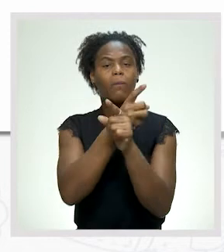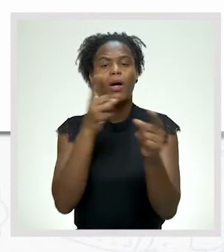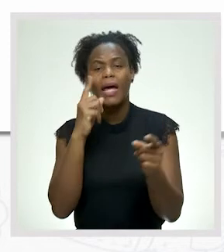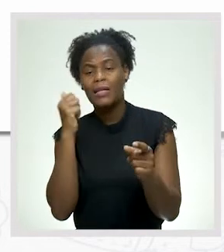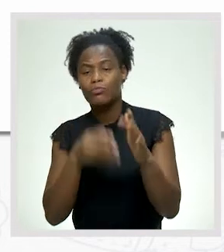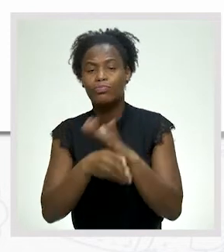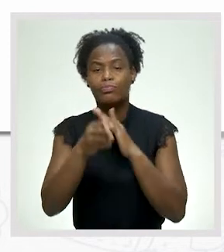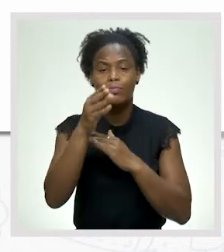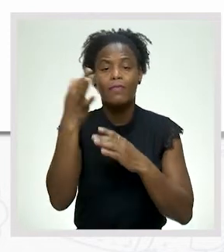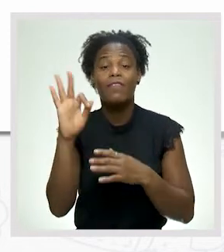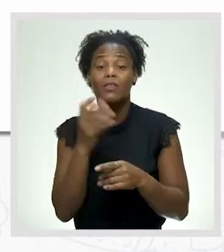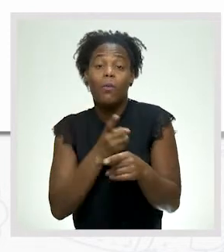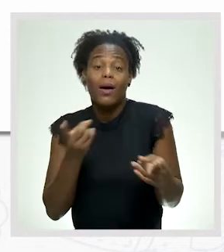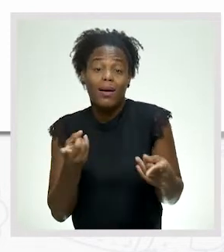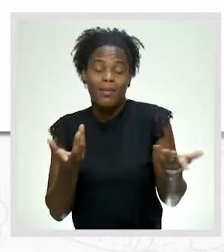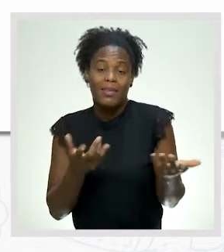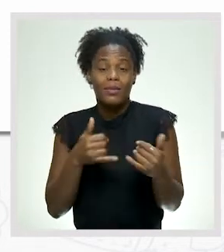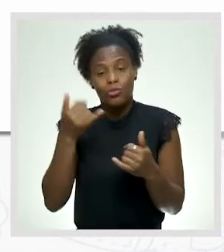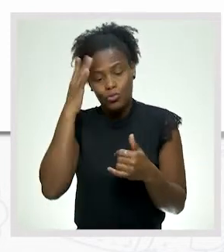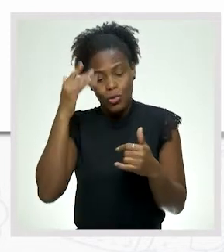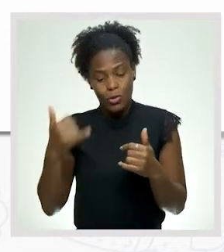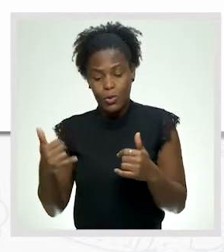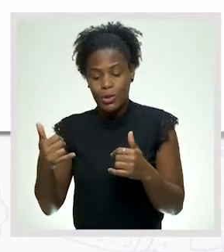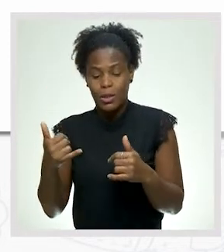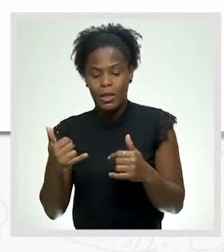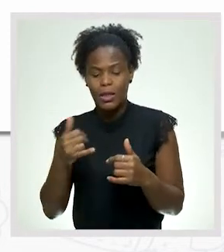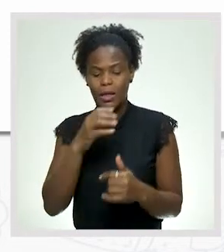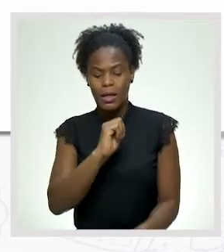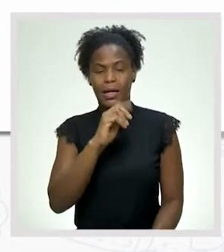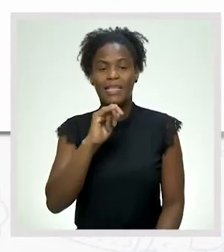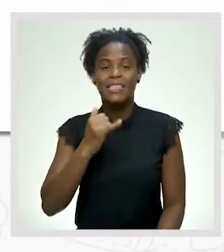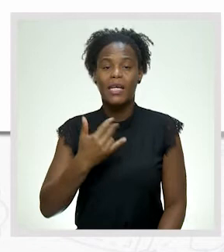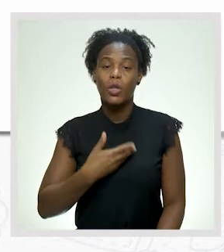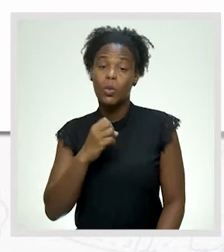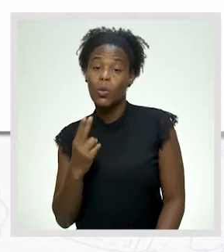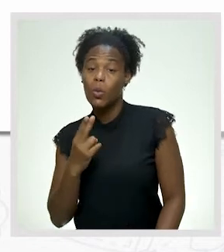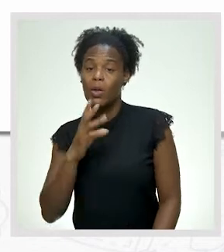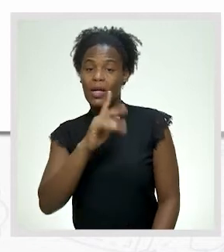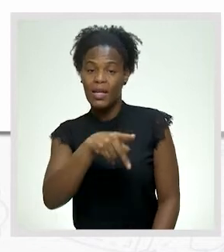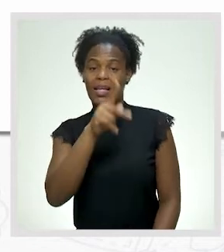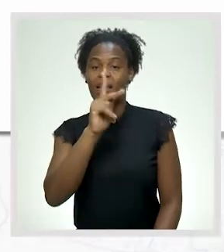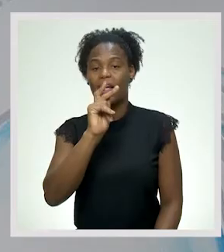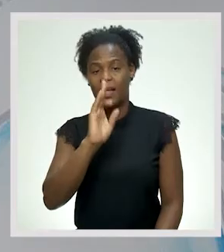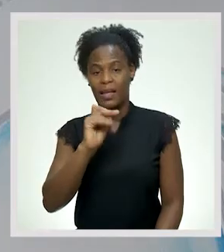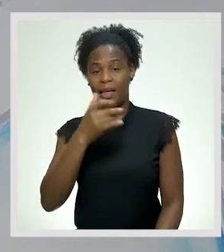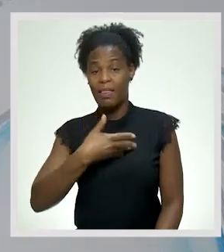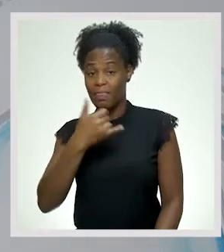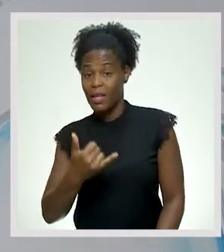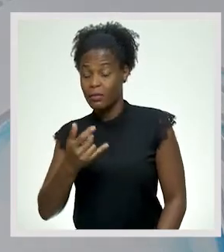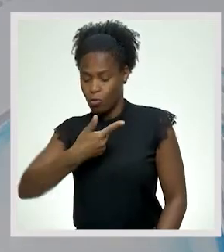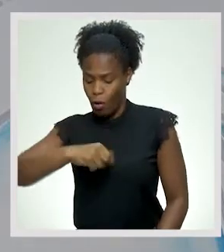la France et action 2, Seydou et Kadi nous ont raconté. Comme vous avez